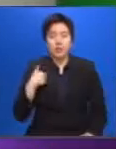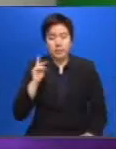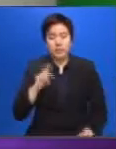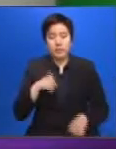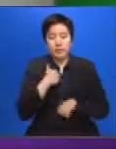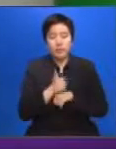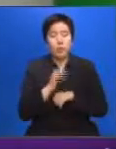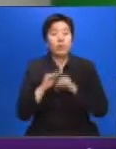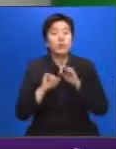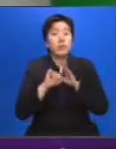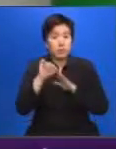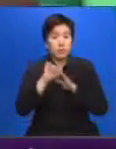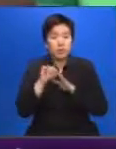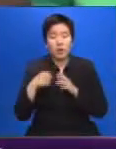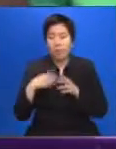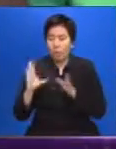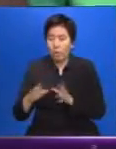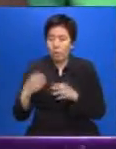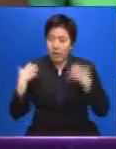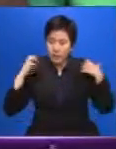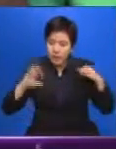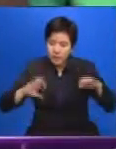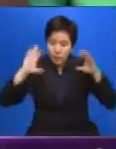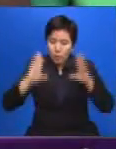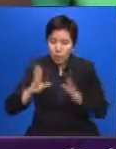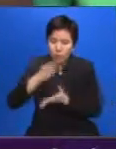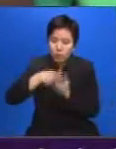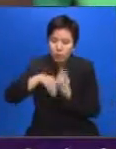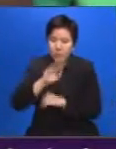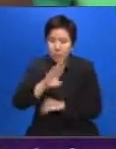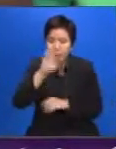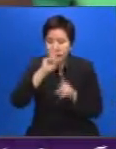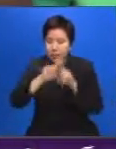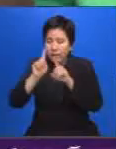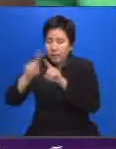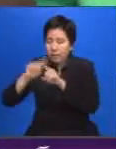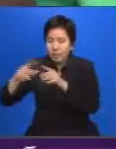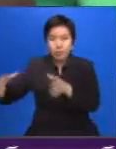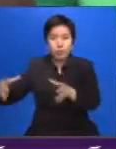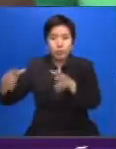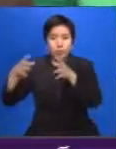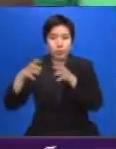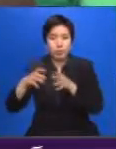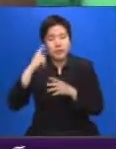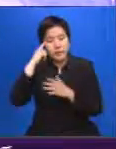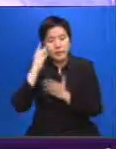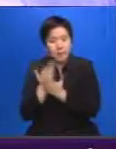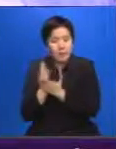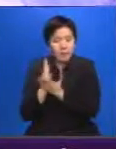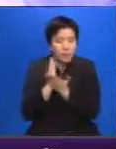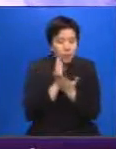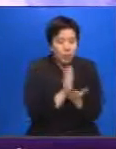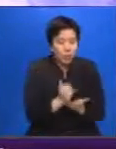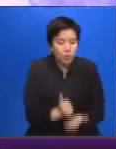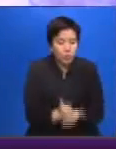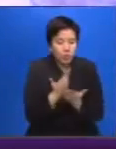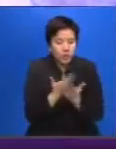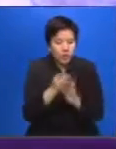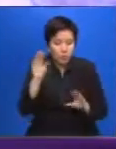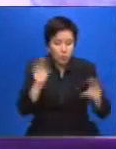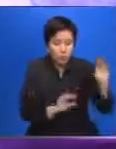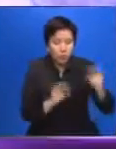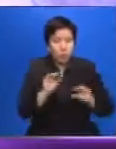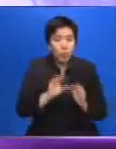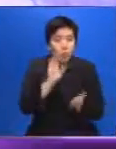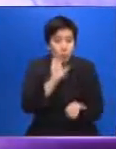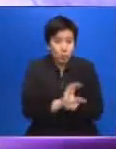จังหวัดเชียงใหม่นำข้าราชการนักธุรกิจภาคเอกชนและประชาชนร่วมกันบริจาคเงินเพื่อสมทบเข้ากองทุน